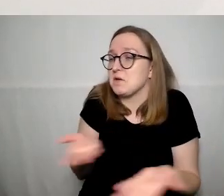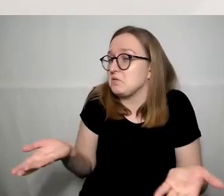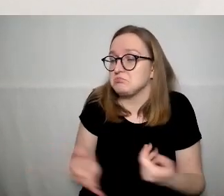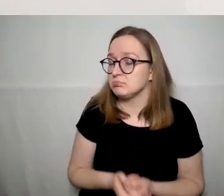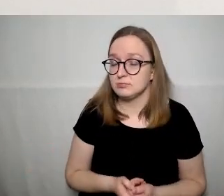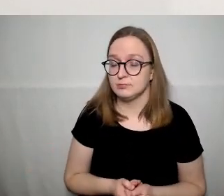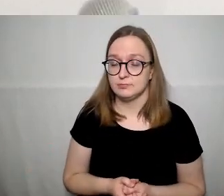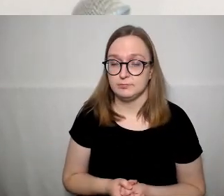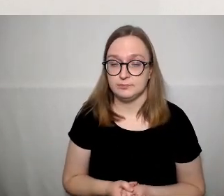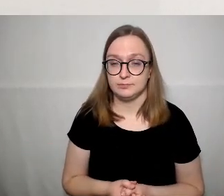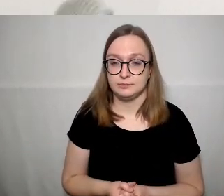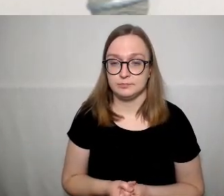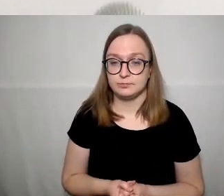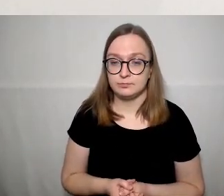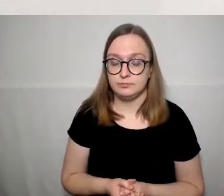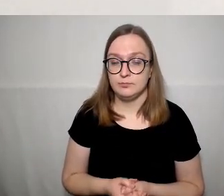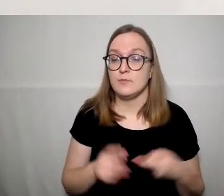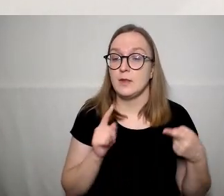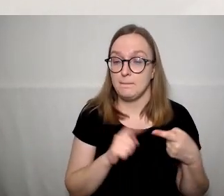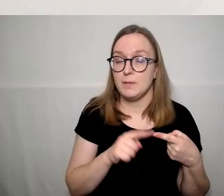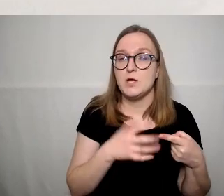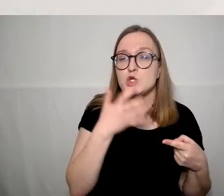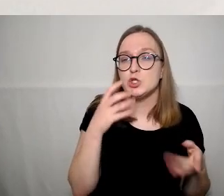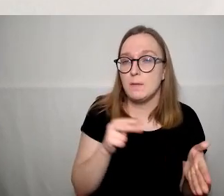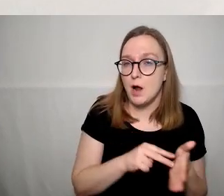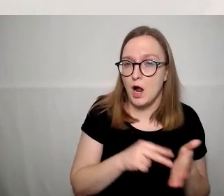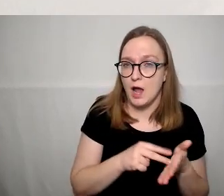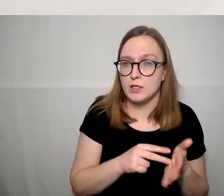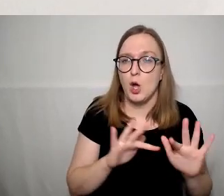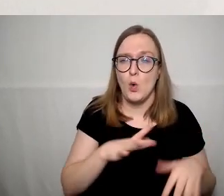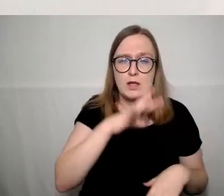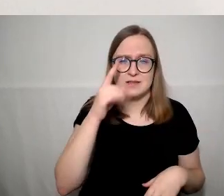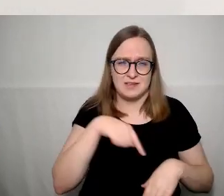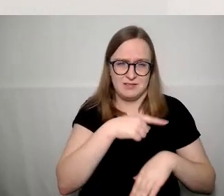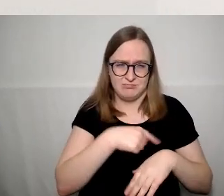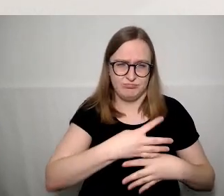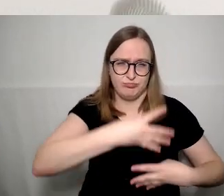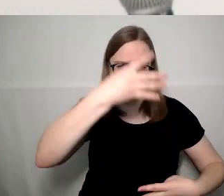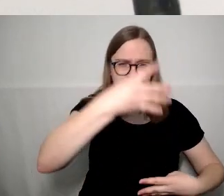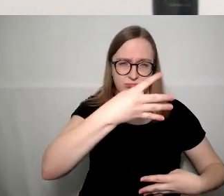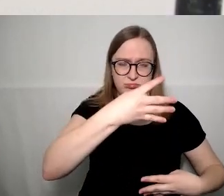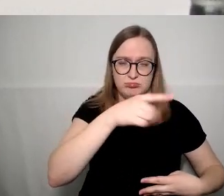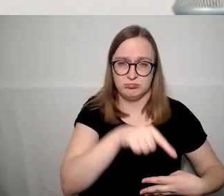iškeltus klausimus, kaip pirmiausia šildymo kainos sovietiniuose daugiabučiuose ir